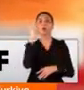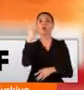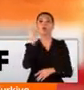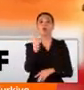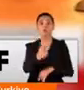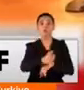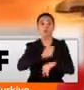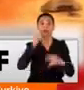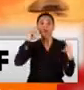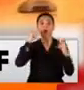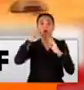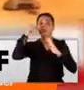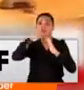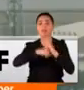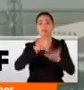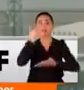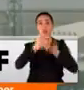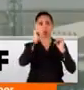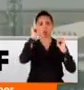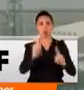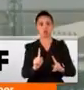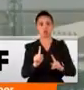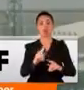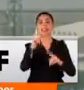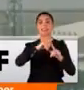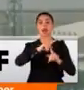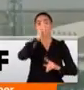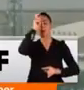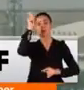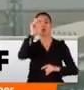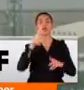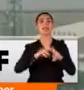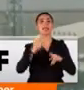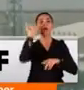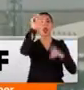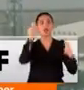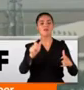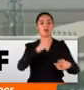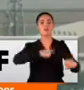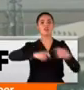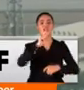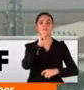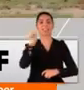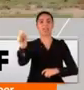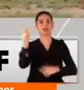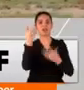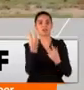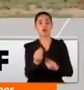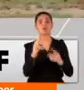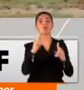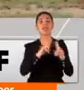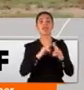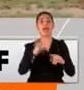saatlik görüşmenin perde arkasını anlattı önce. Taliban'ın Türkiye'ye Kabil Havalimanı'nın işletmesini teklif ettiğini söyledi.